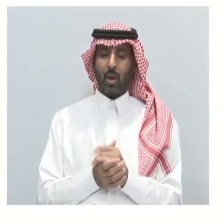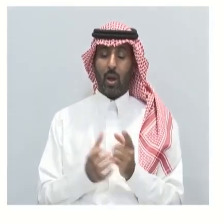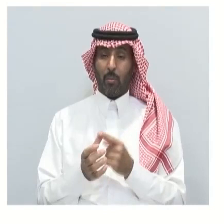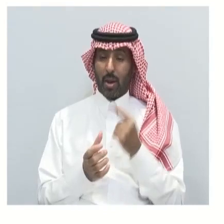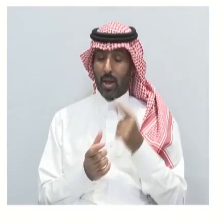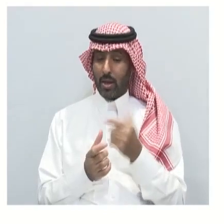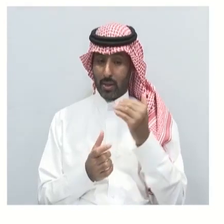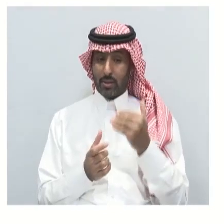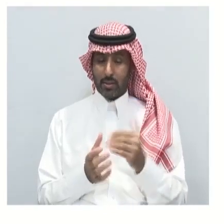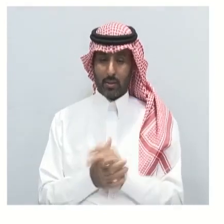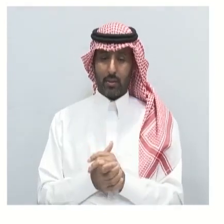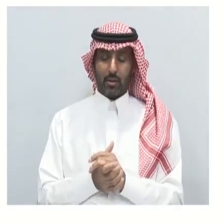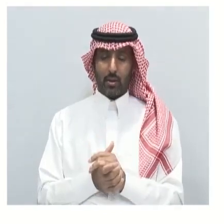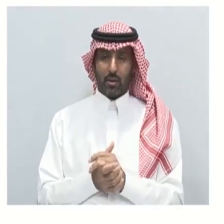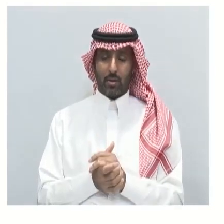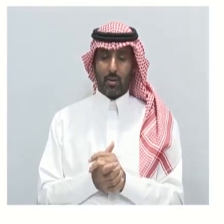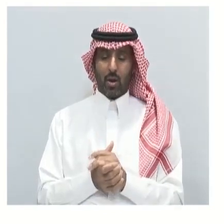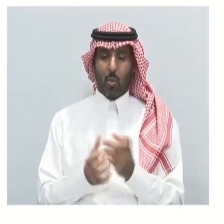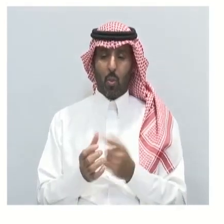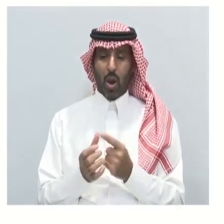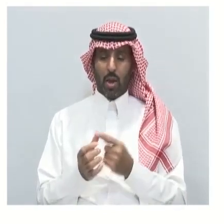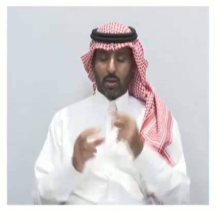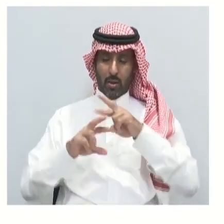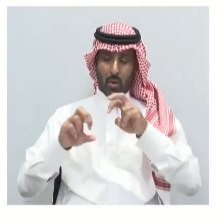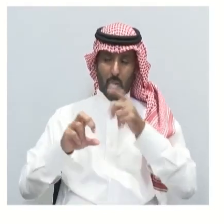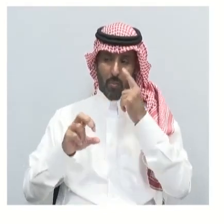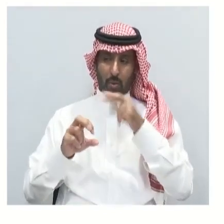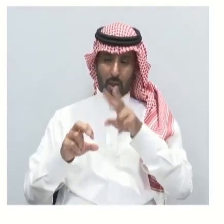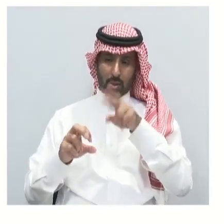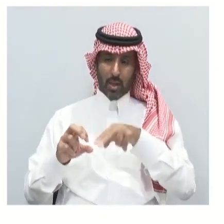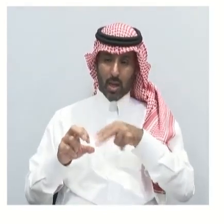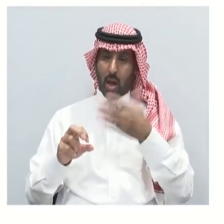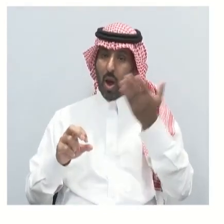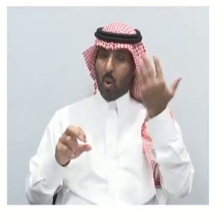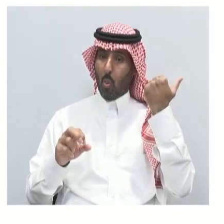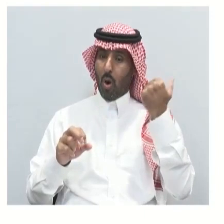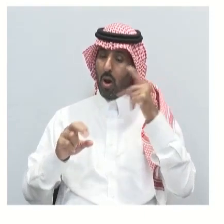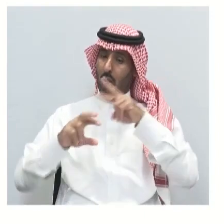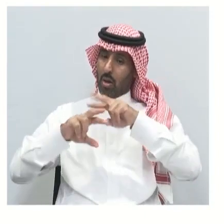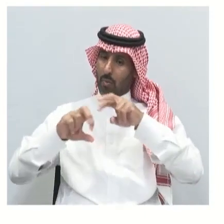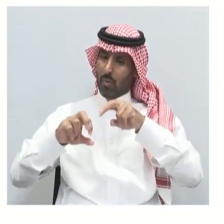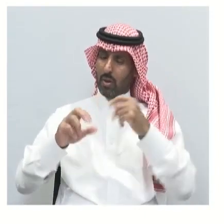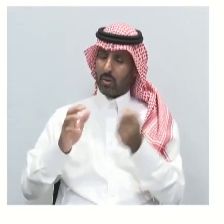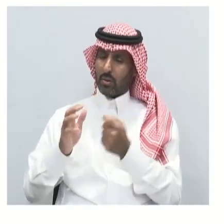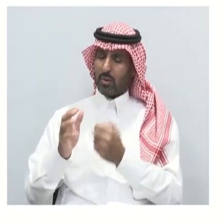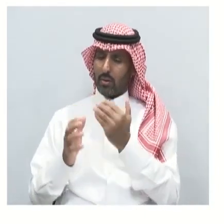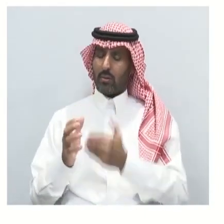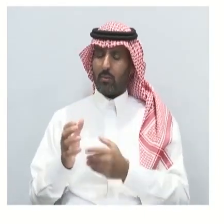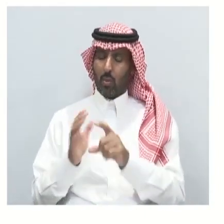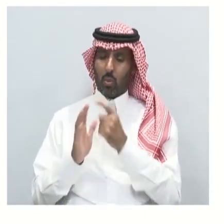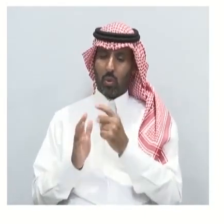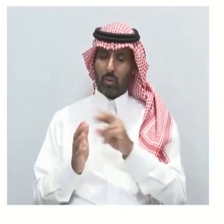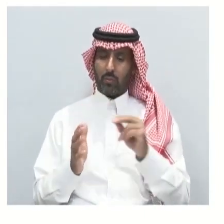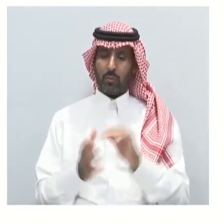الاساسيه في البحث العلمي حيث يقوم الباحث بمراجعه نظريه لمن سبقوه فيما يتعلق بموضوع